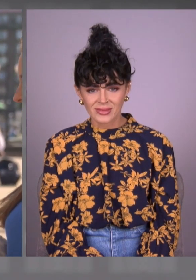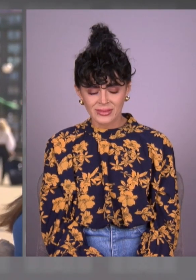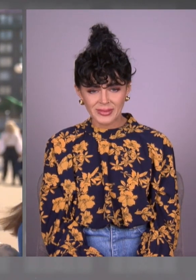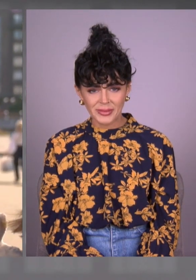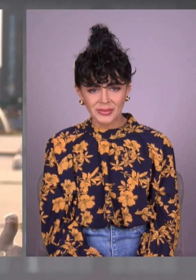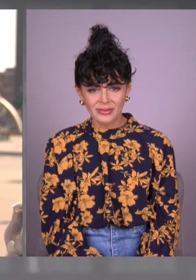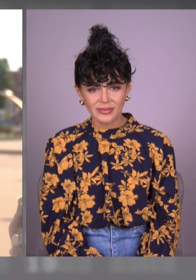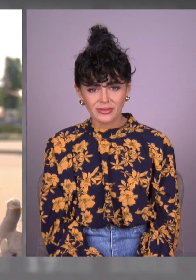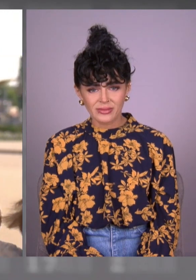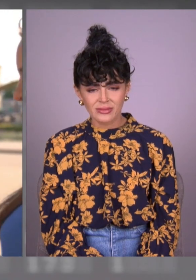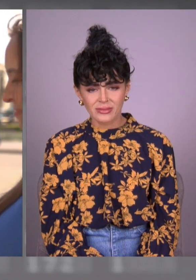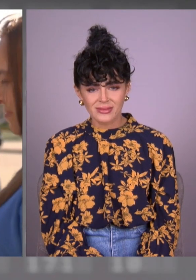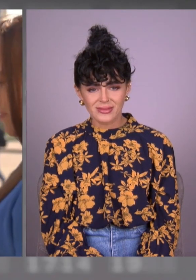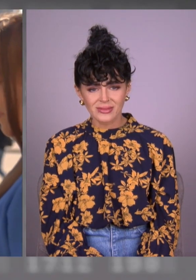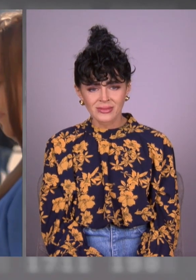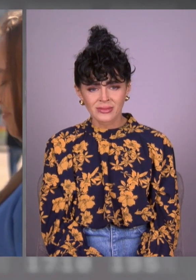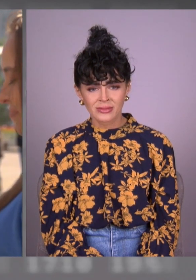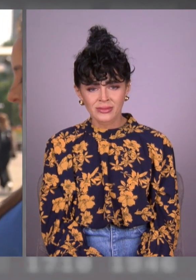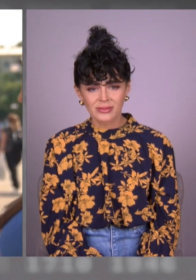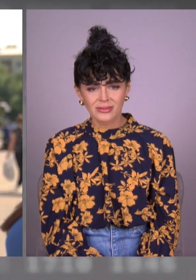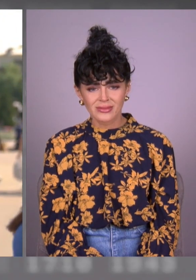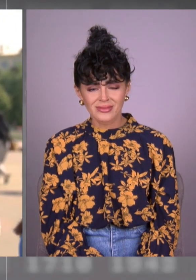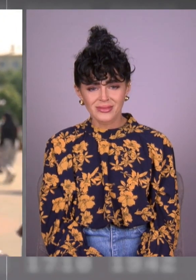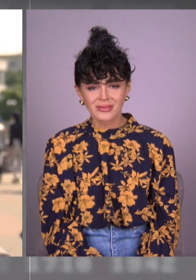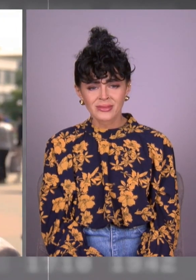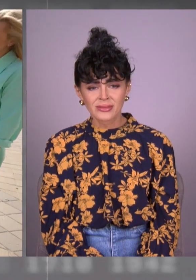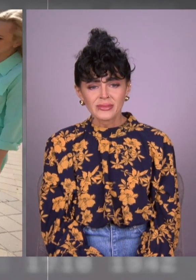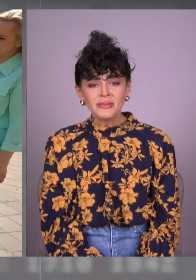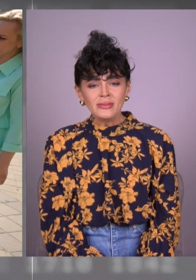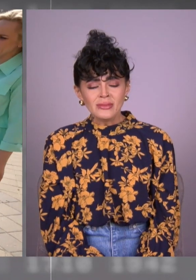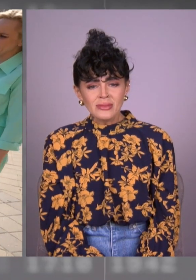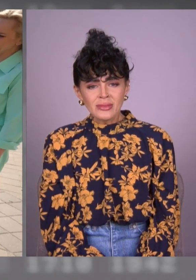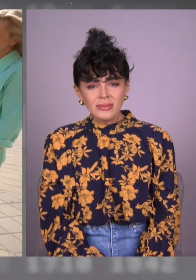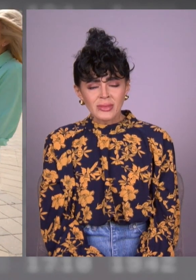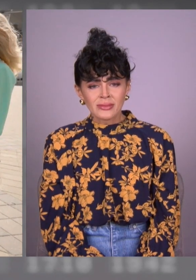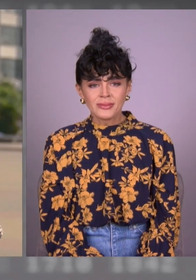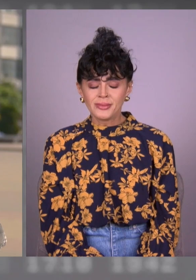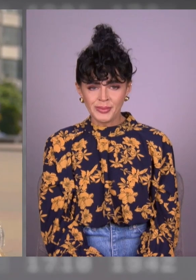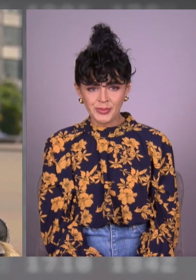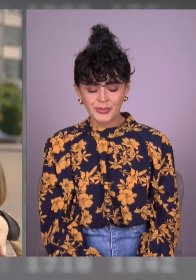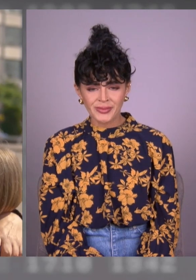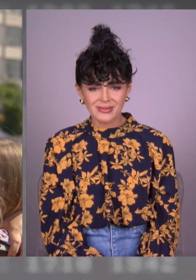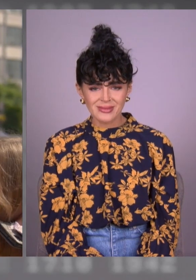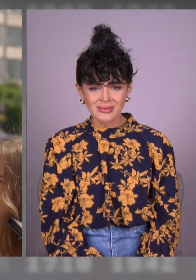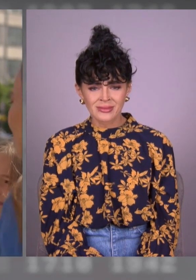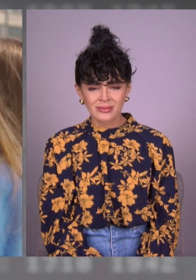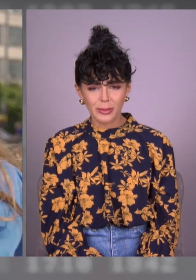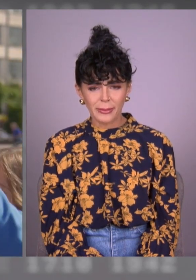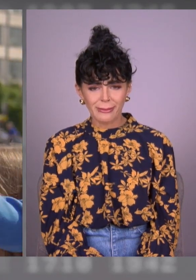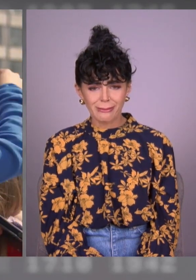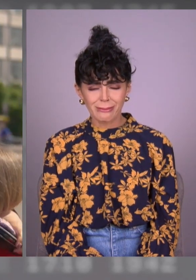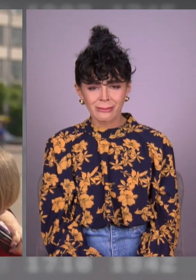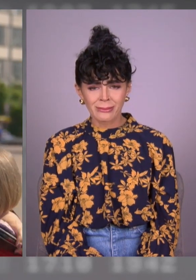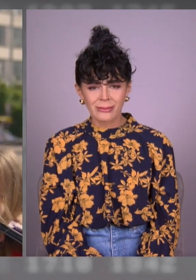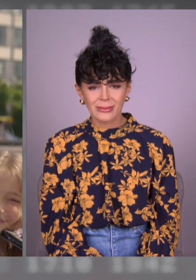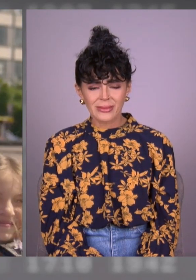Господи, господи, мої дітки. Я дочекаю з тебе. Ви вже не зібрав. Танечка.